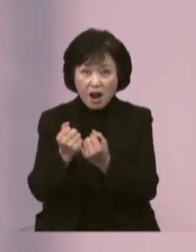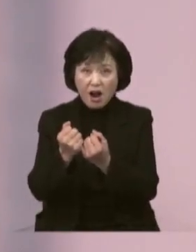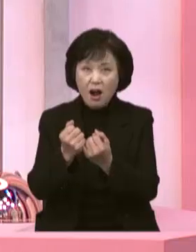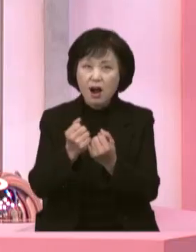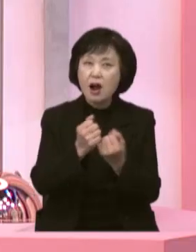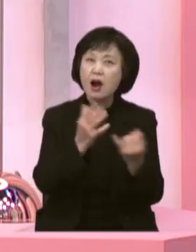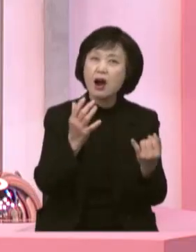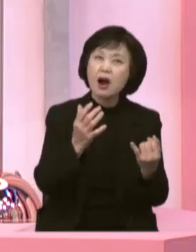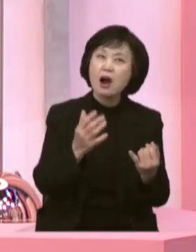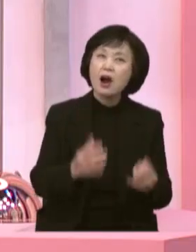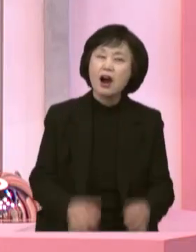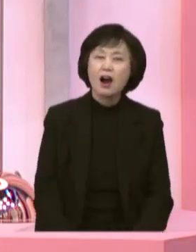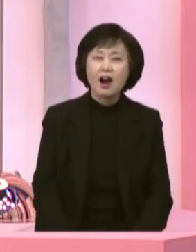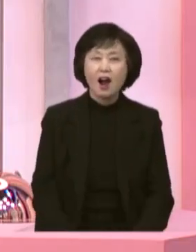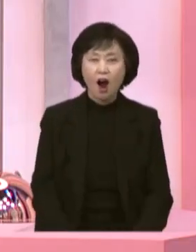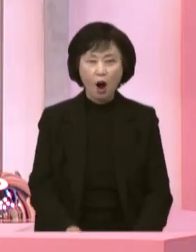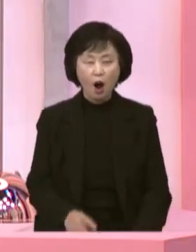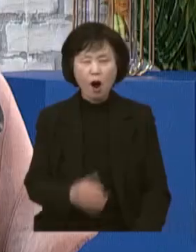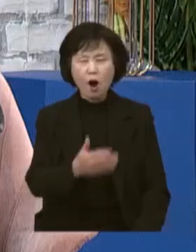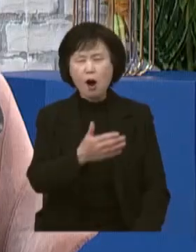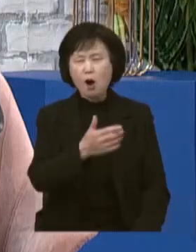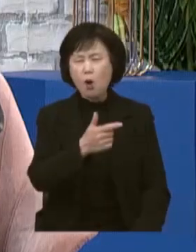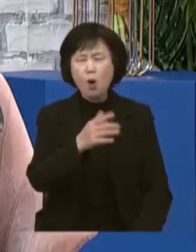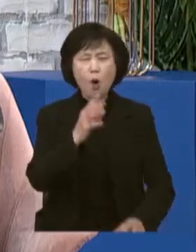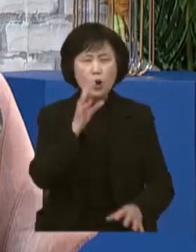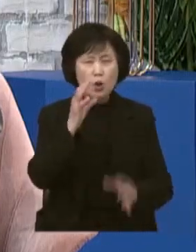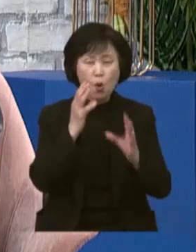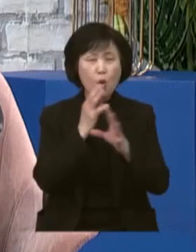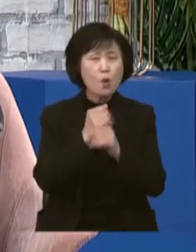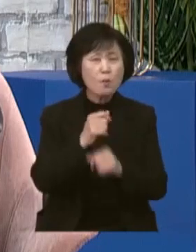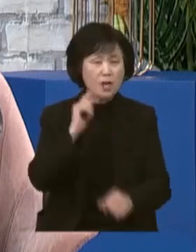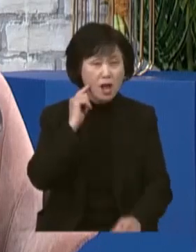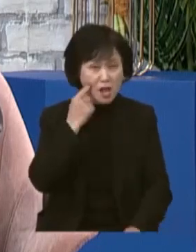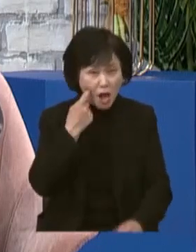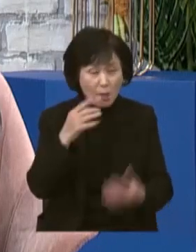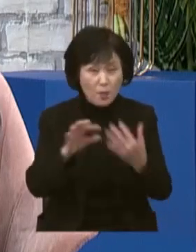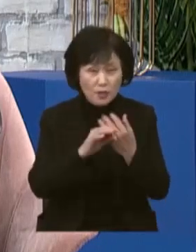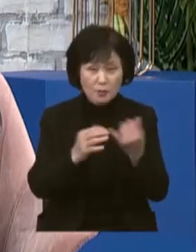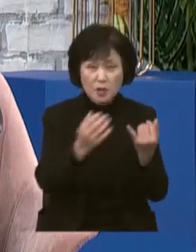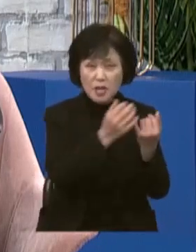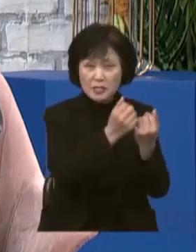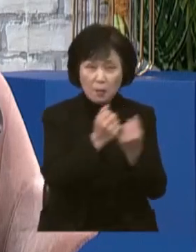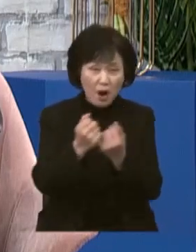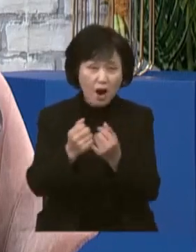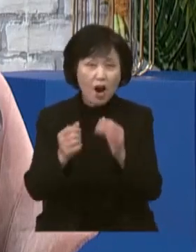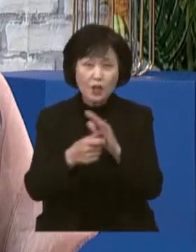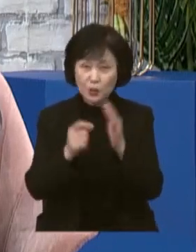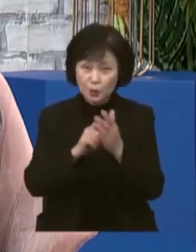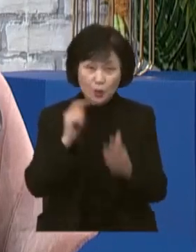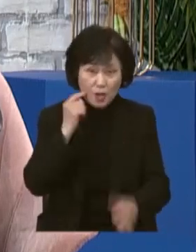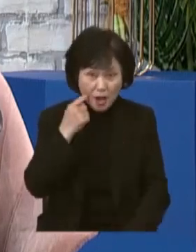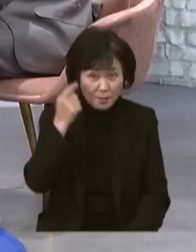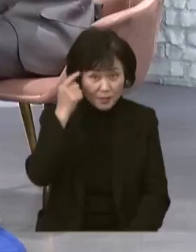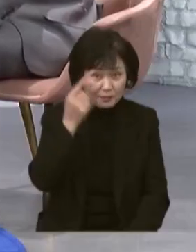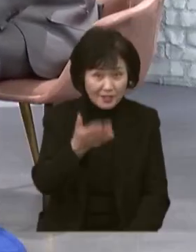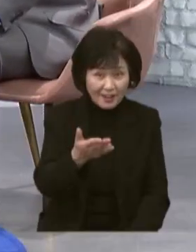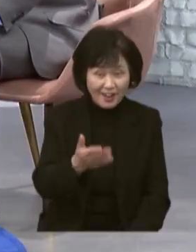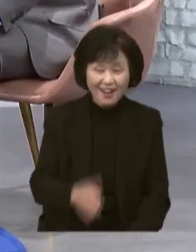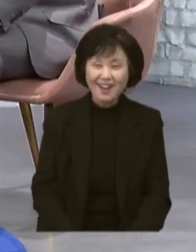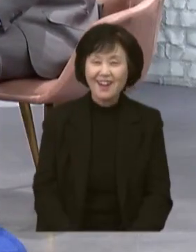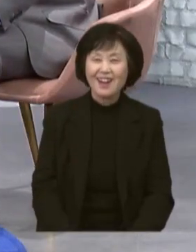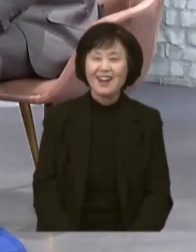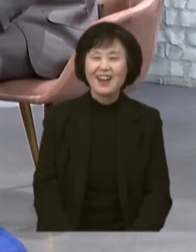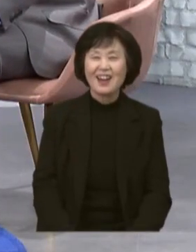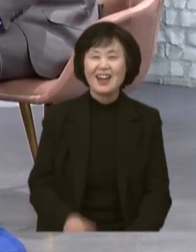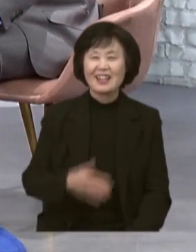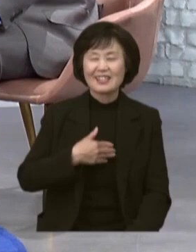그러니까 얼마나. 아니 그래도 막 그랬겠어. 아니, 그래도 그러니까 참, 그랬겠지. 그래도 그 아주 지혜롭게 잘 거기 아유 이제 우리